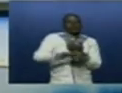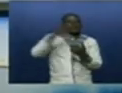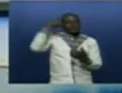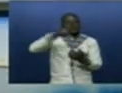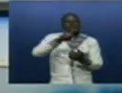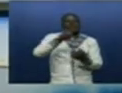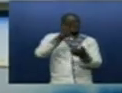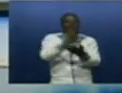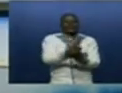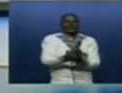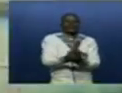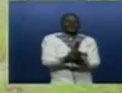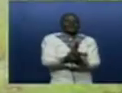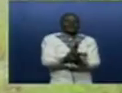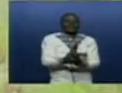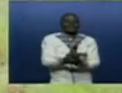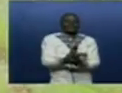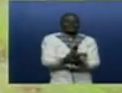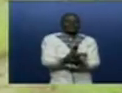Ilboudo Mahamadi Ouédraogo.